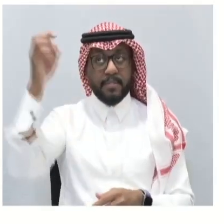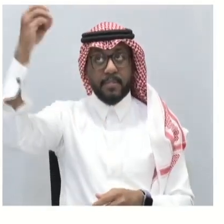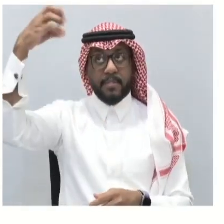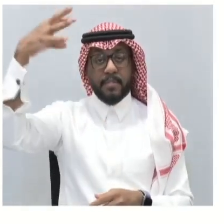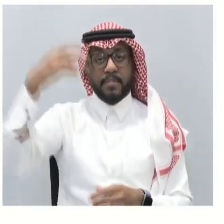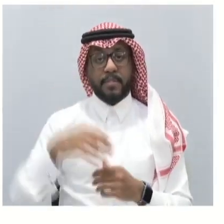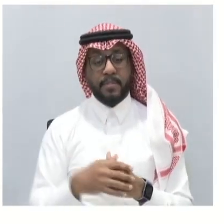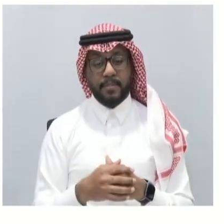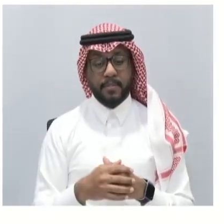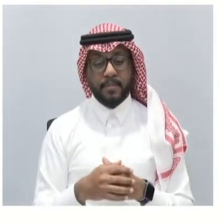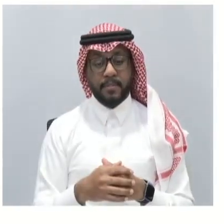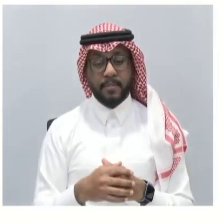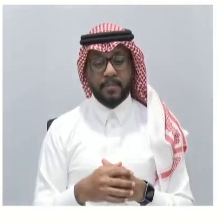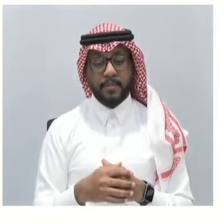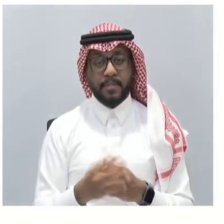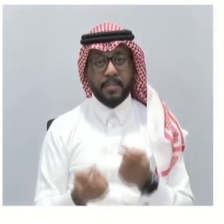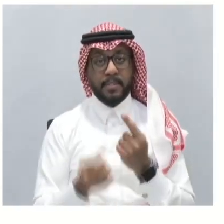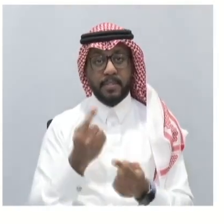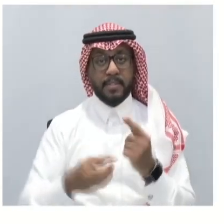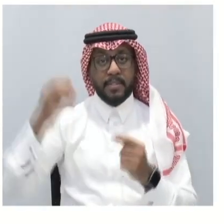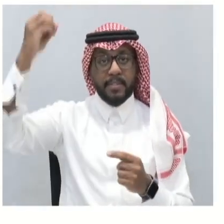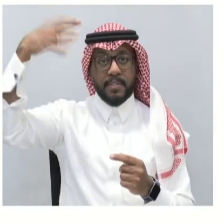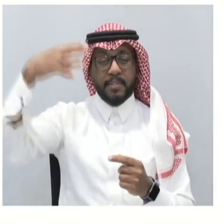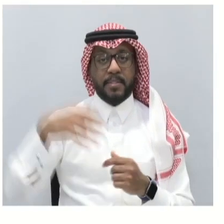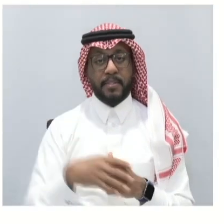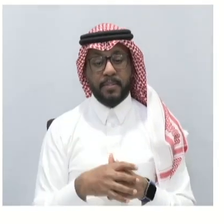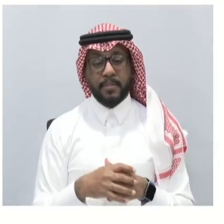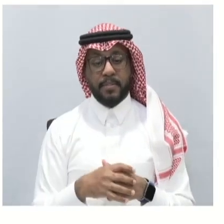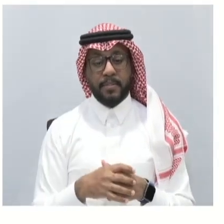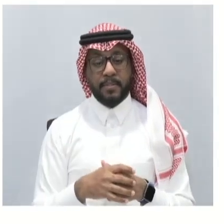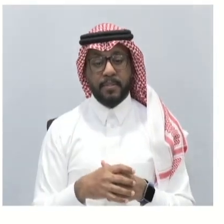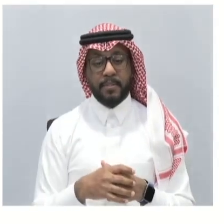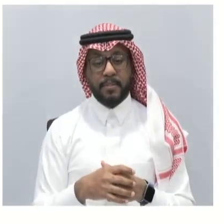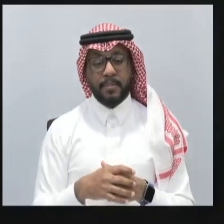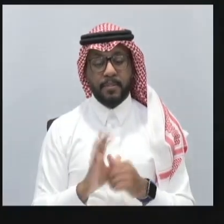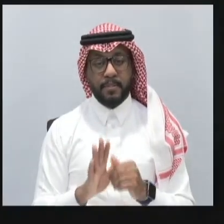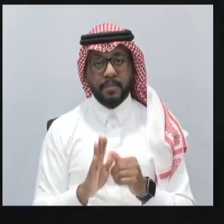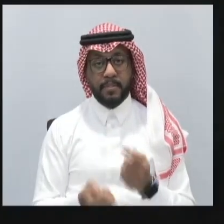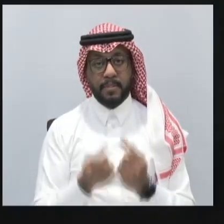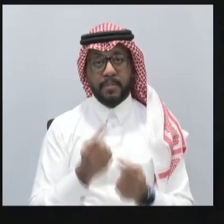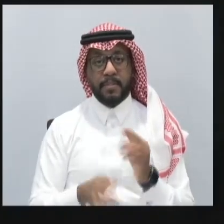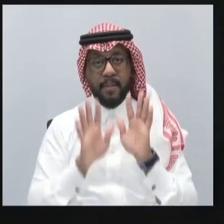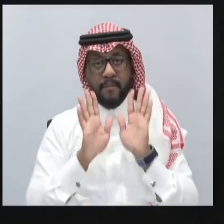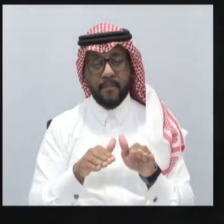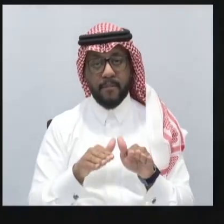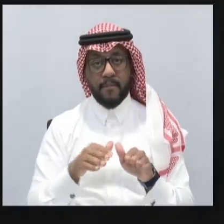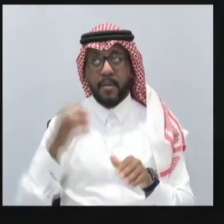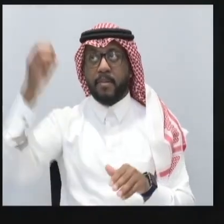نجيبها او من وين يجيبها النبات من ضوء الشمس طيب حصل النبات على الطاقه